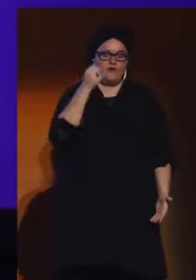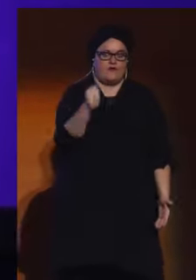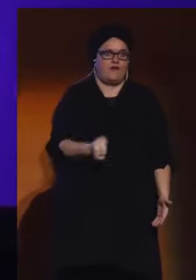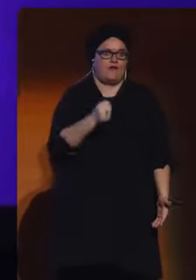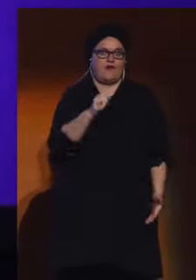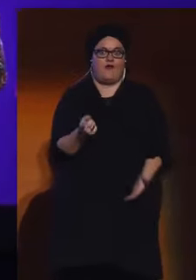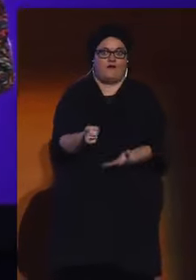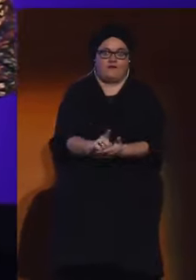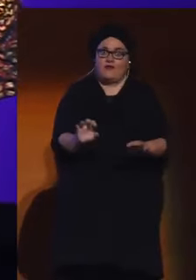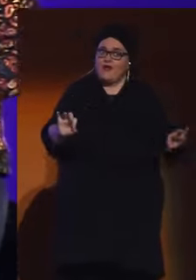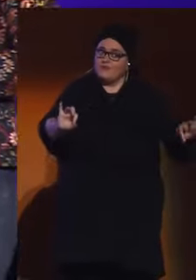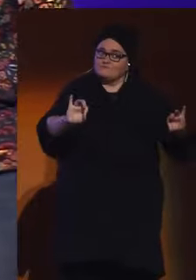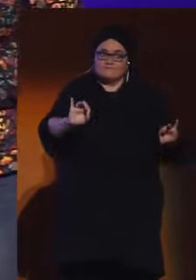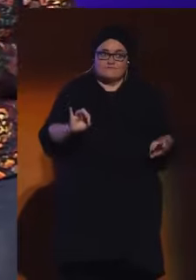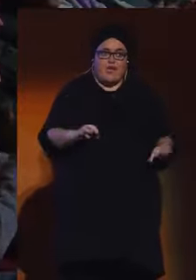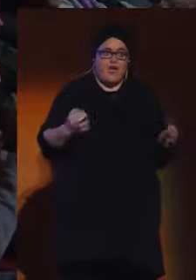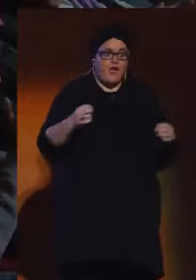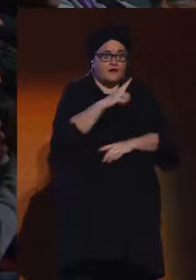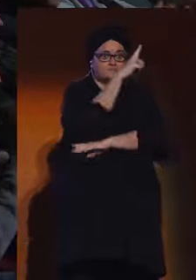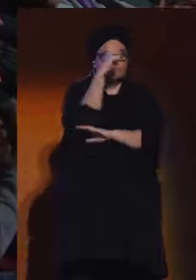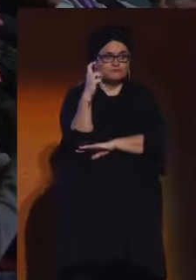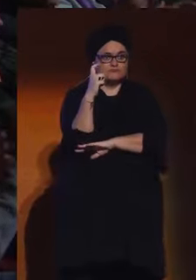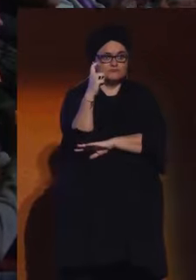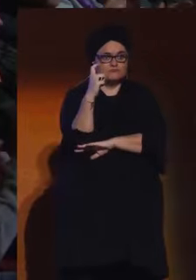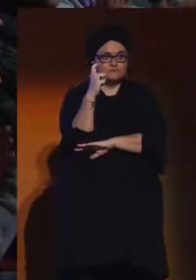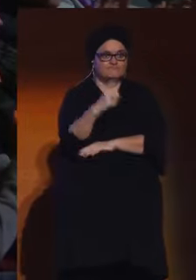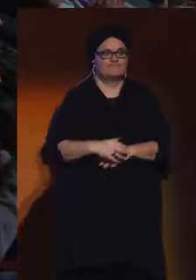claro, horrela izan beharko da.